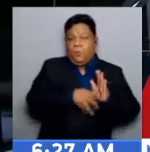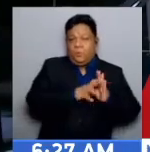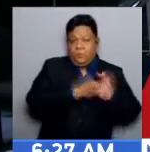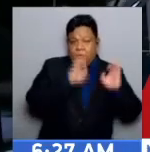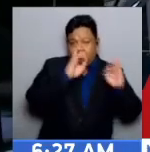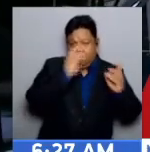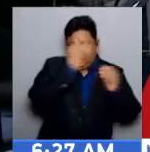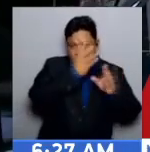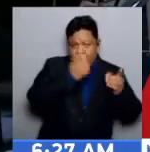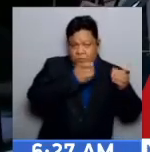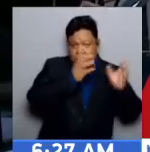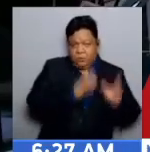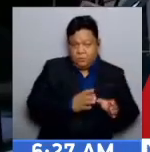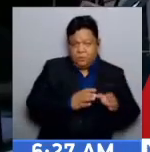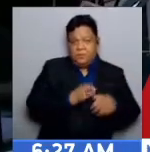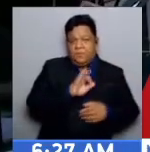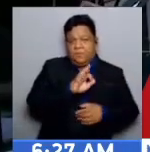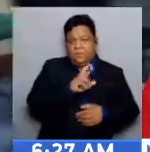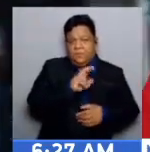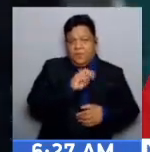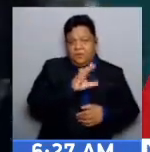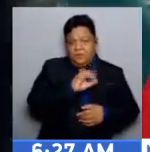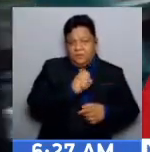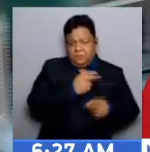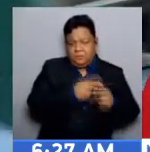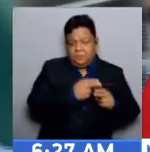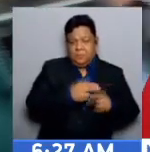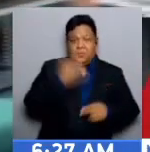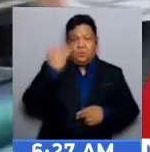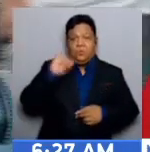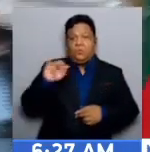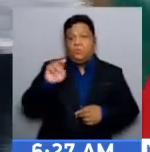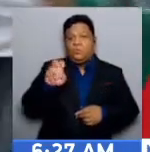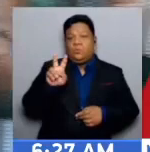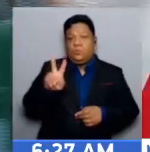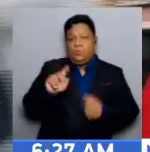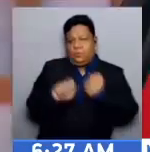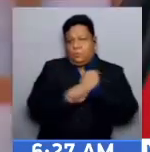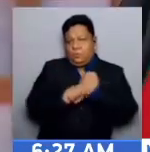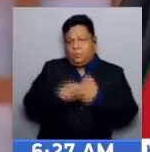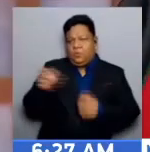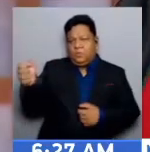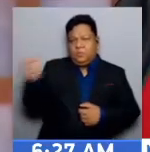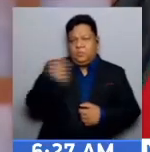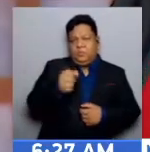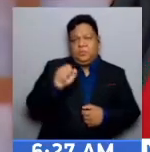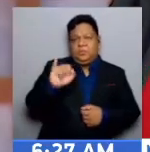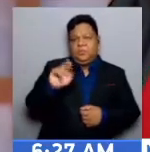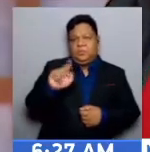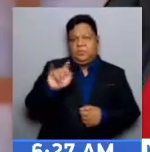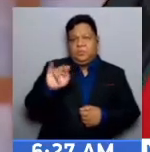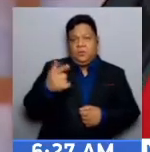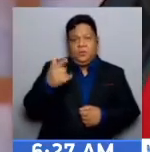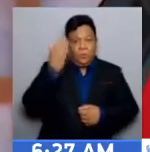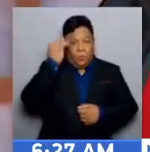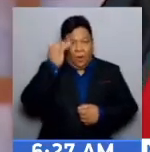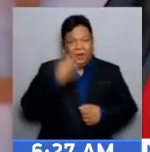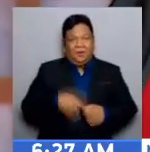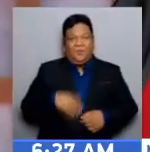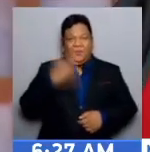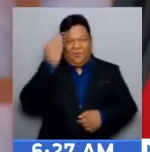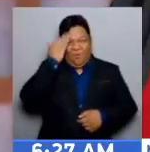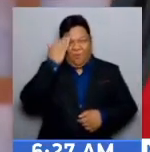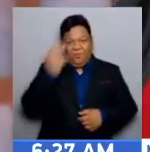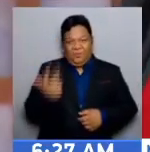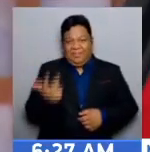Frances Arabe, noong June 2, itinalaga si Inting kasunod po ng pag-bypass ng Commission on Appointments kay dating COMELEC